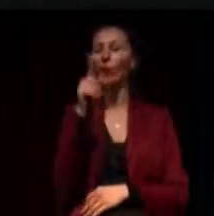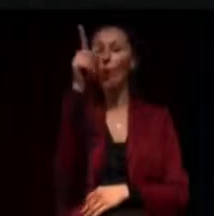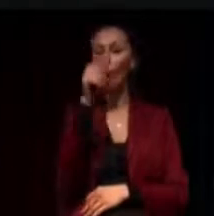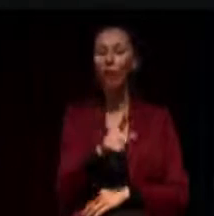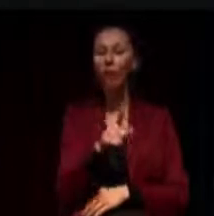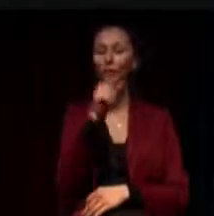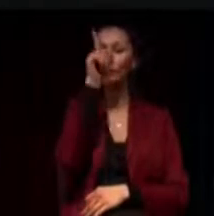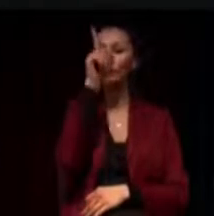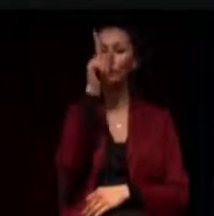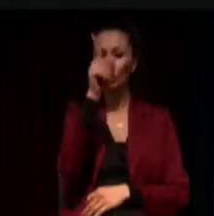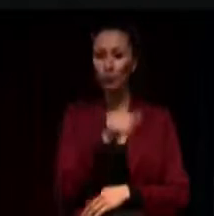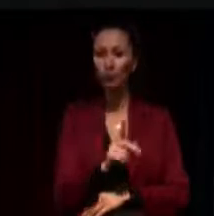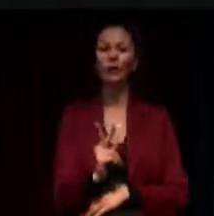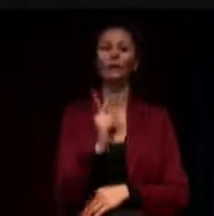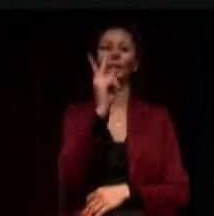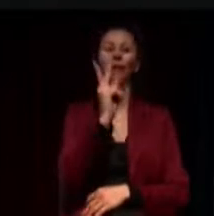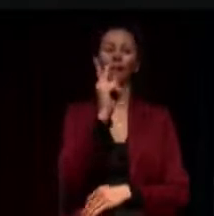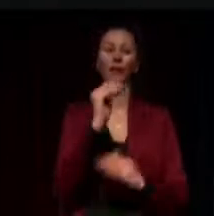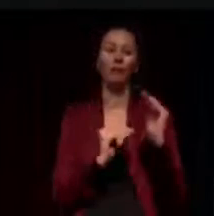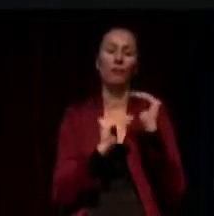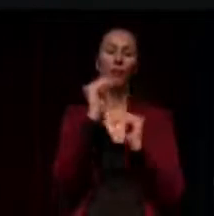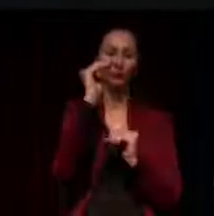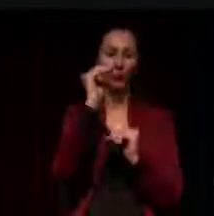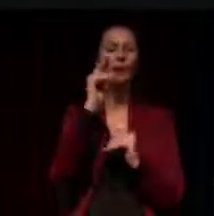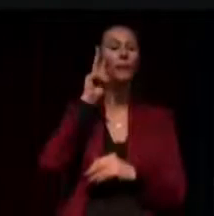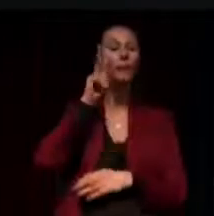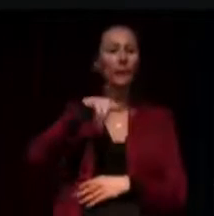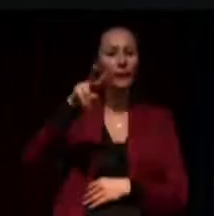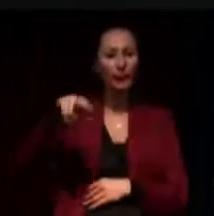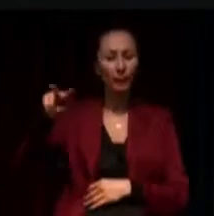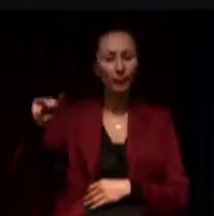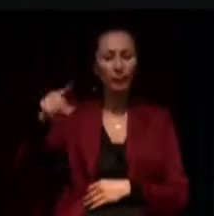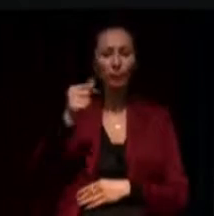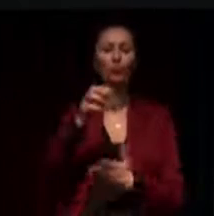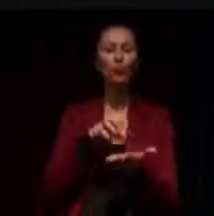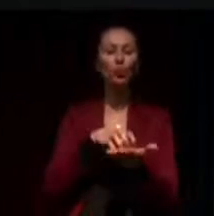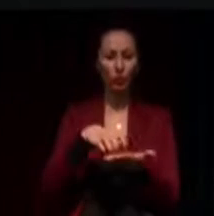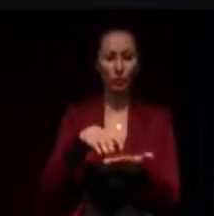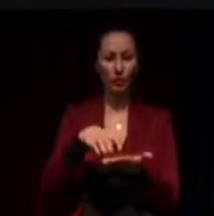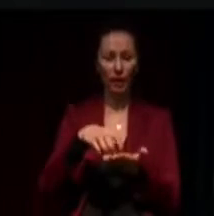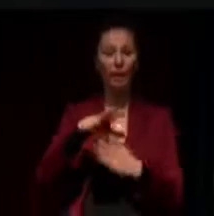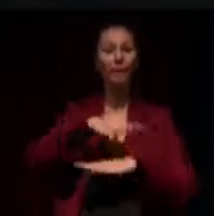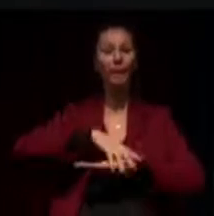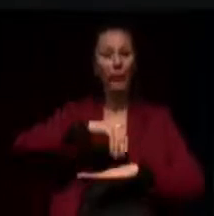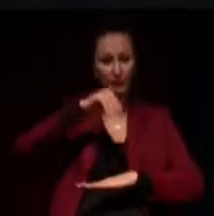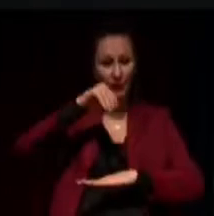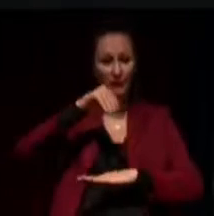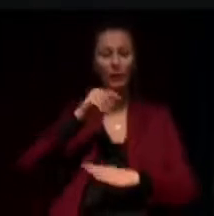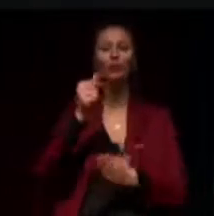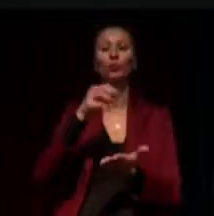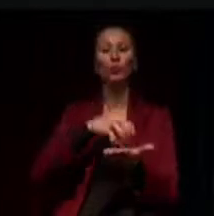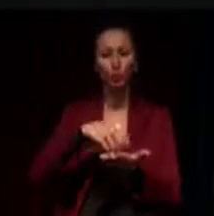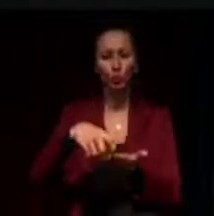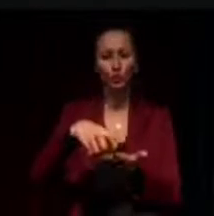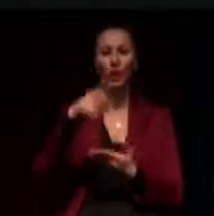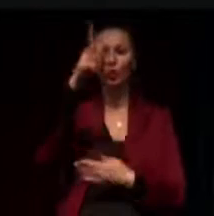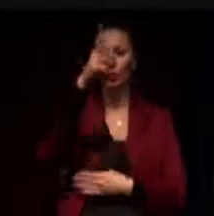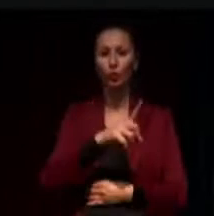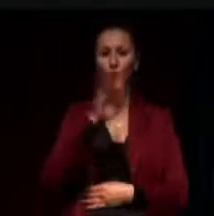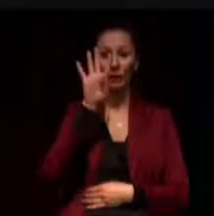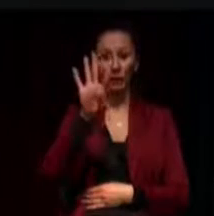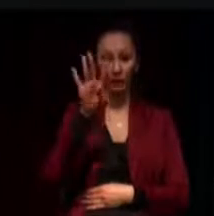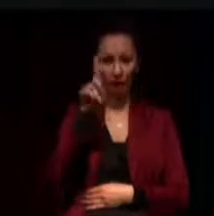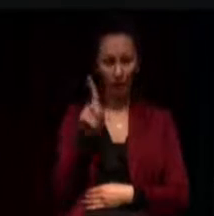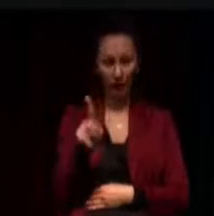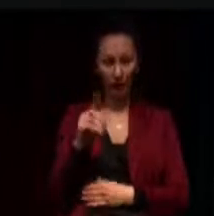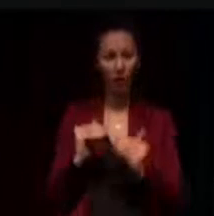Oran olarak ne kadar? %7. Tanıtım bütçesine, temsil bütçesine